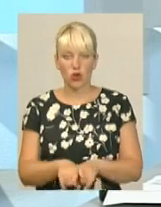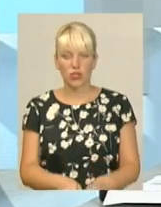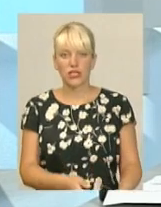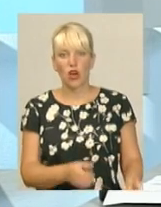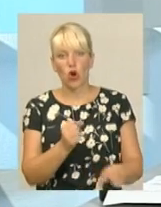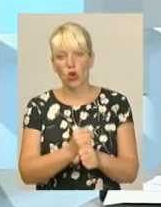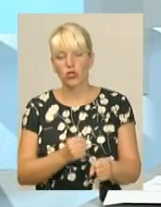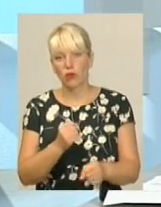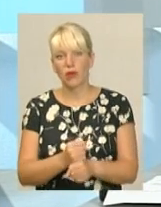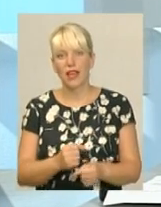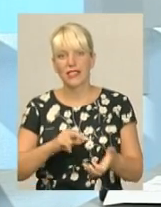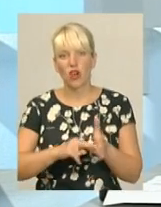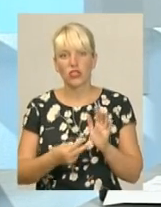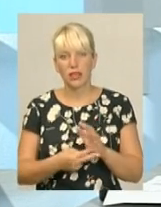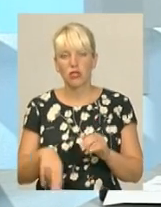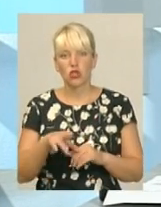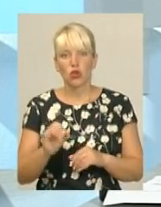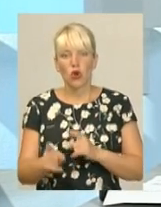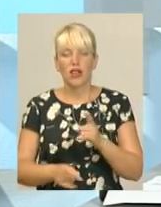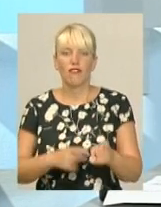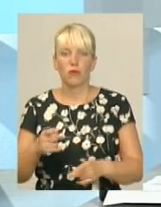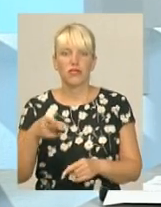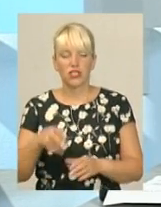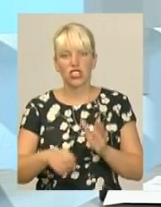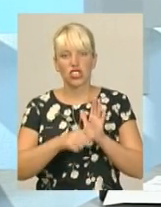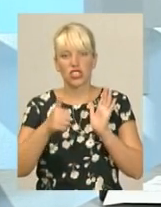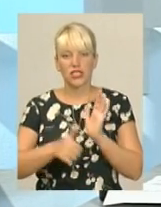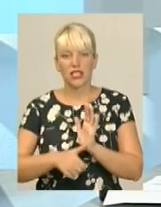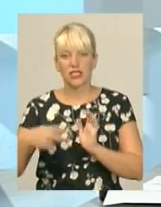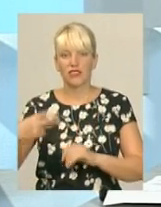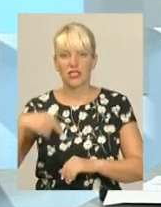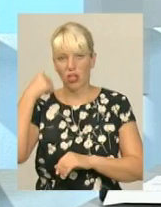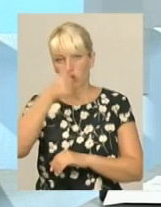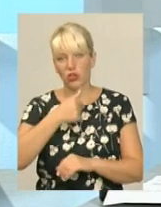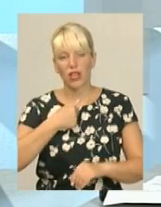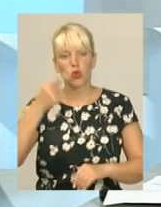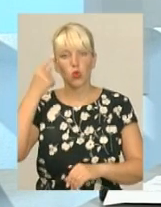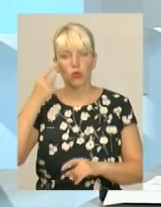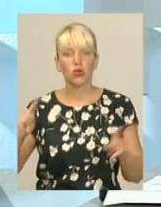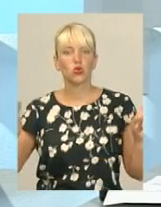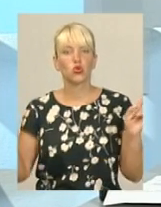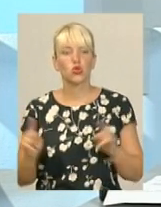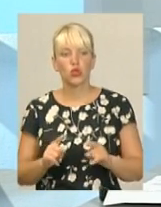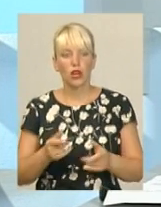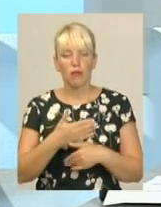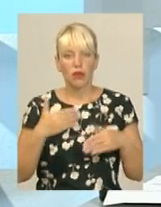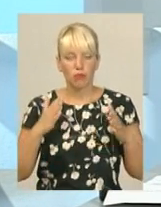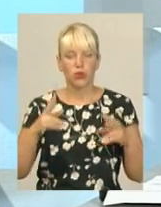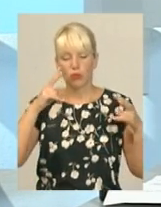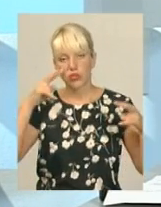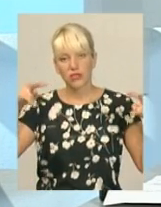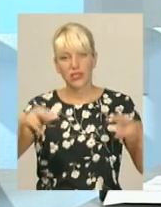розробляється концепція щодо реформування 2016-2020 року. Я думаю, що ми будемо